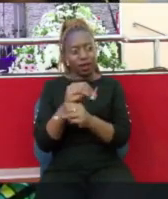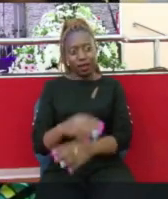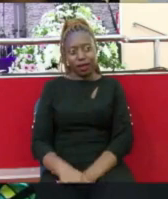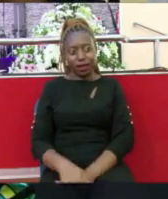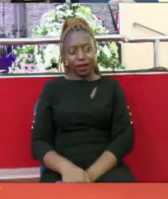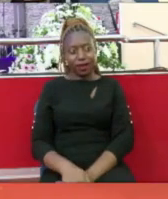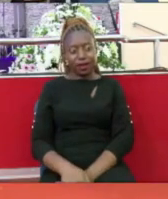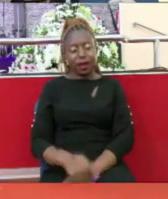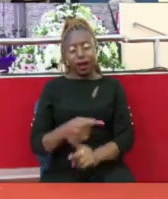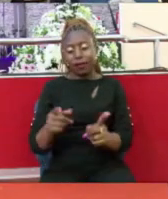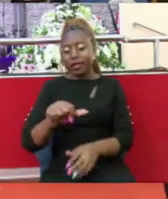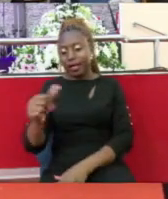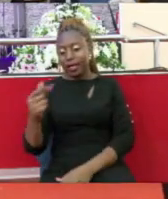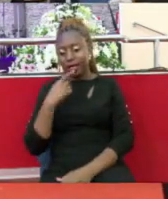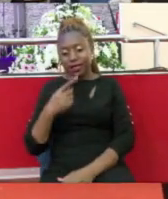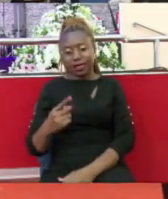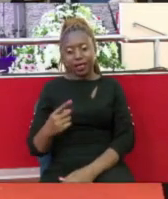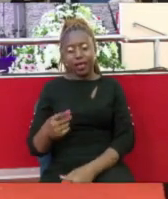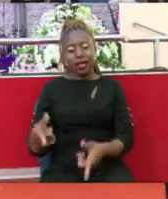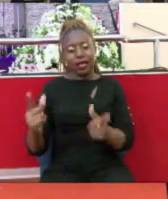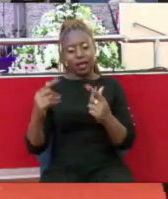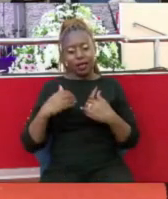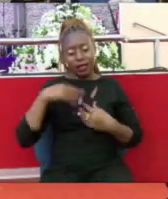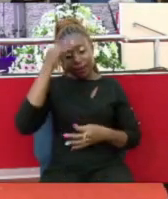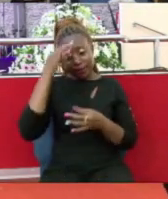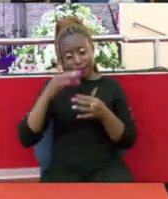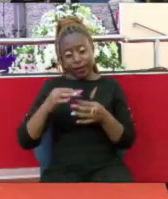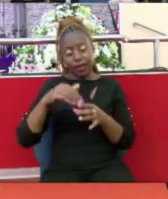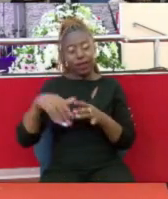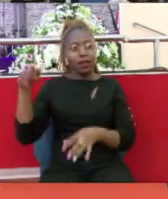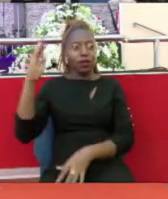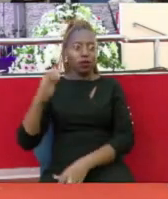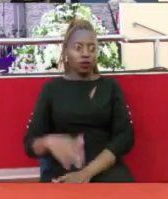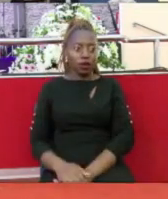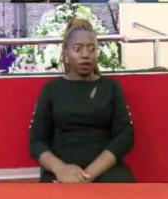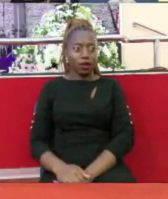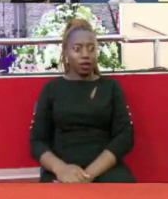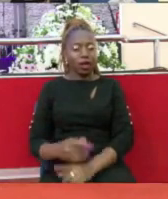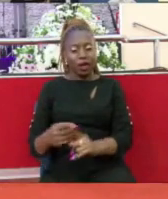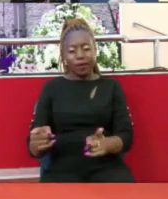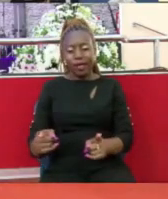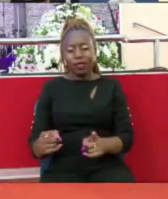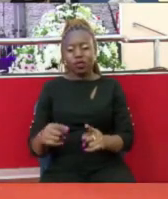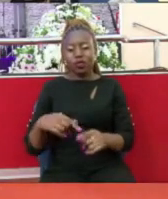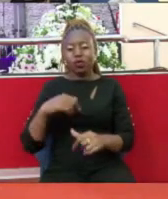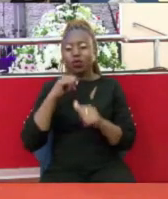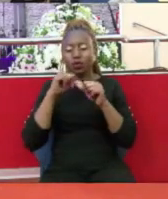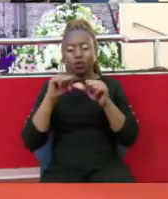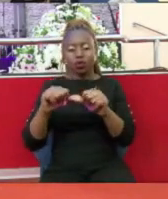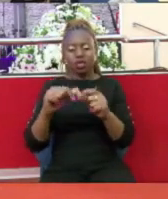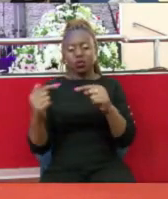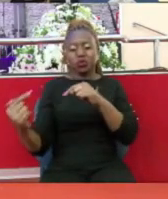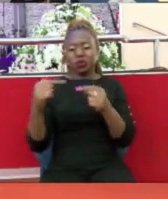atasema tuwe na imani katika Bwana. Unawaambia you don't understand. Anambia kwamba hamuelewi. Vitu kwa ground ni different. Mapa hapa kwa katika ground